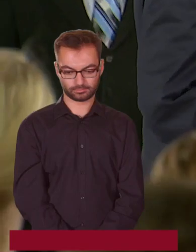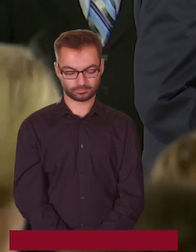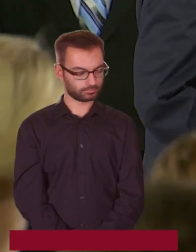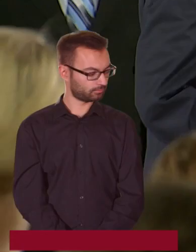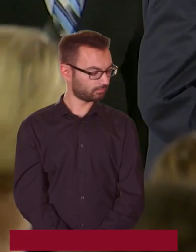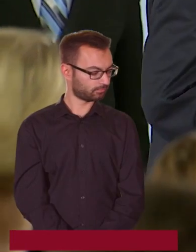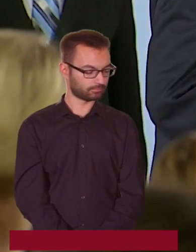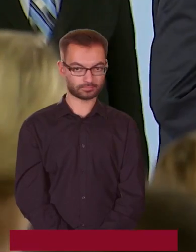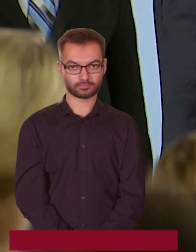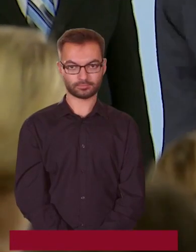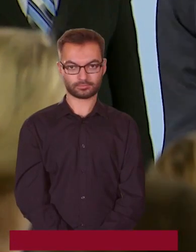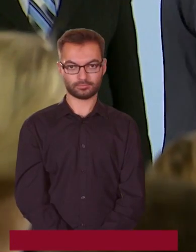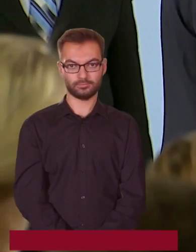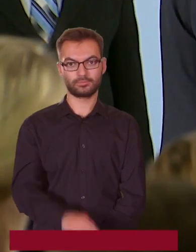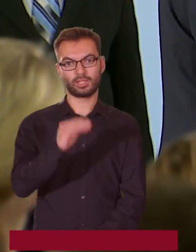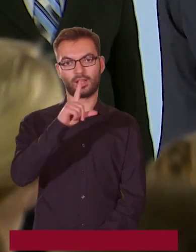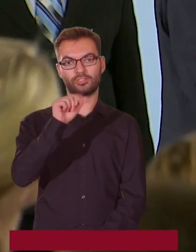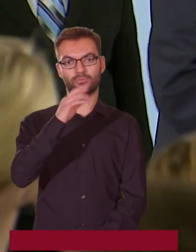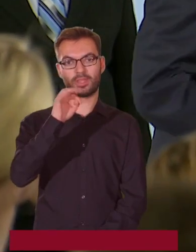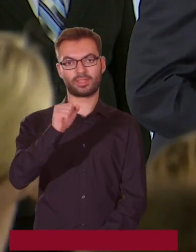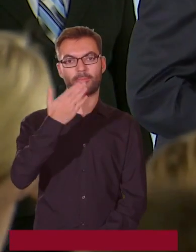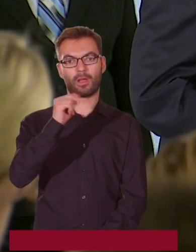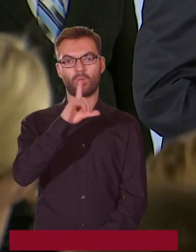Poproszę panią Elżbietę Małgorzatę Kruk.